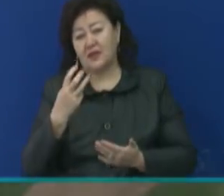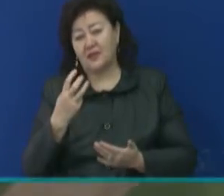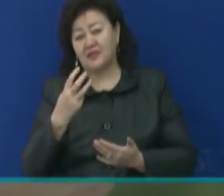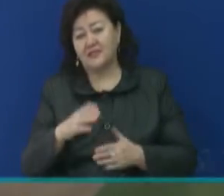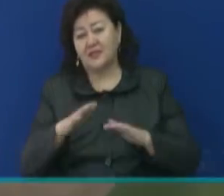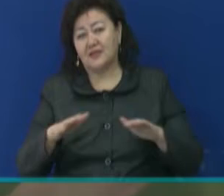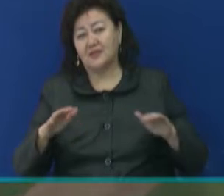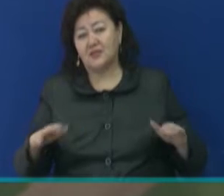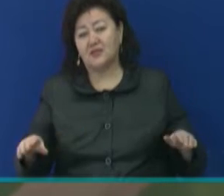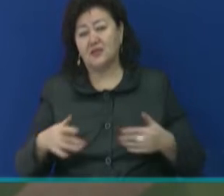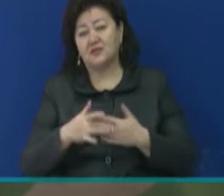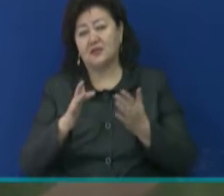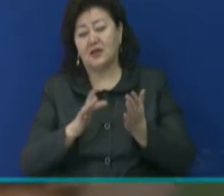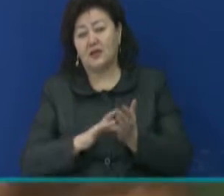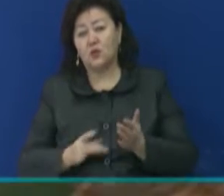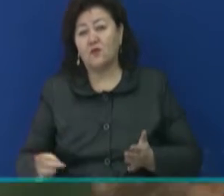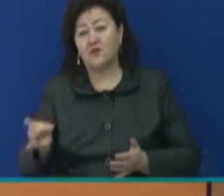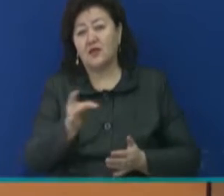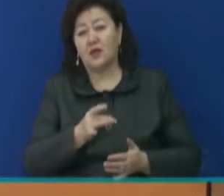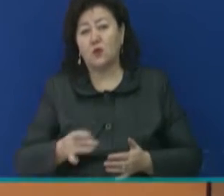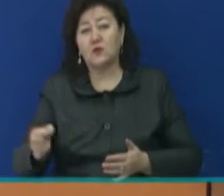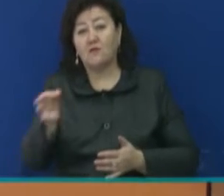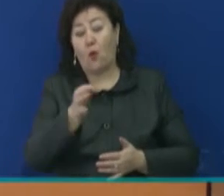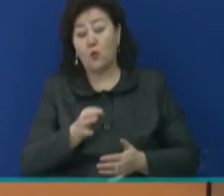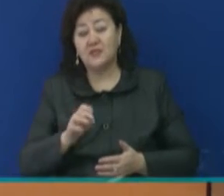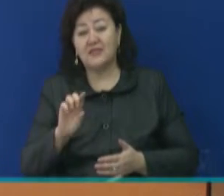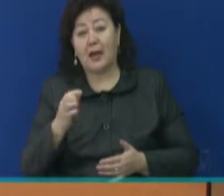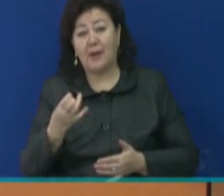учащихся из городов и районов области